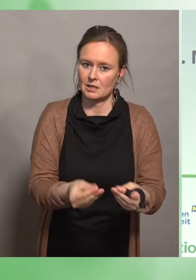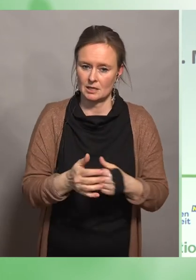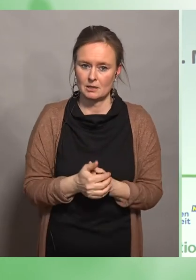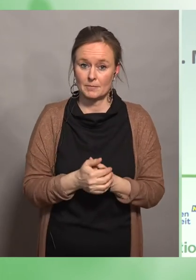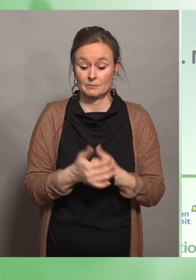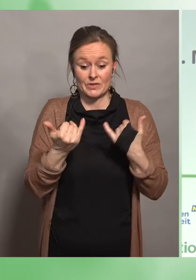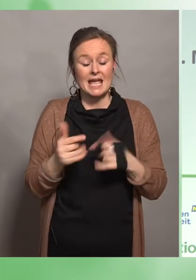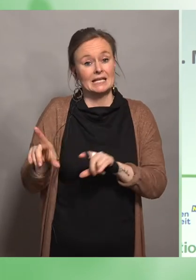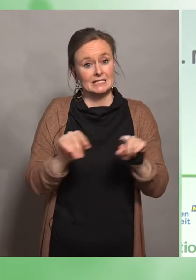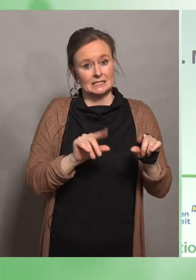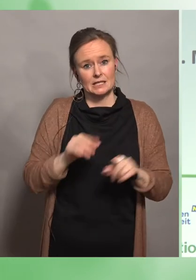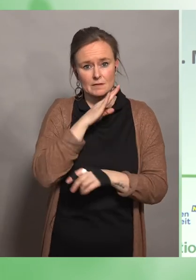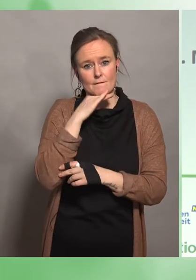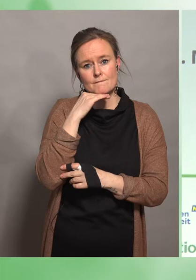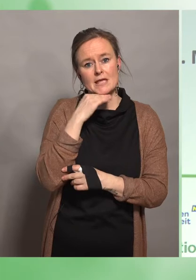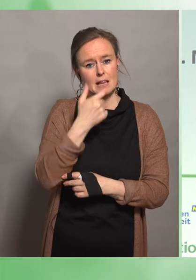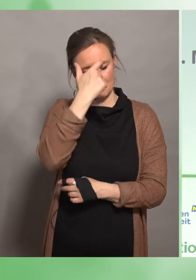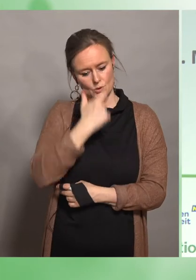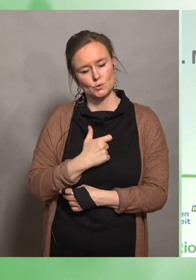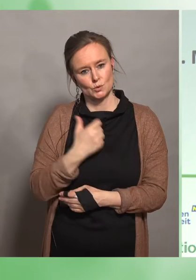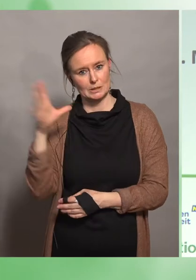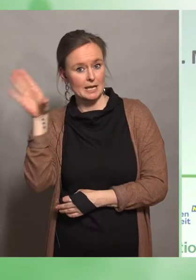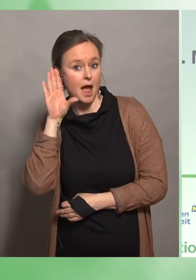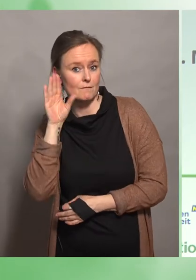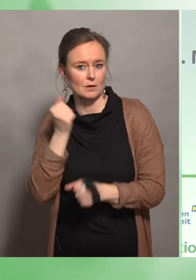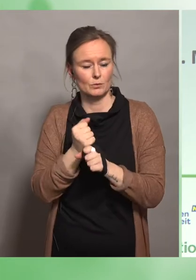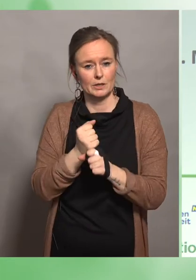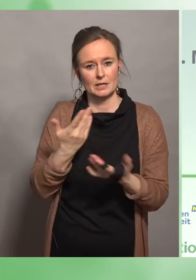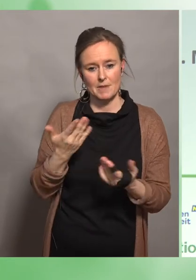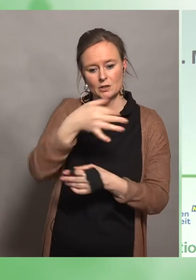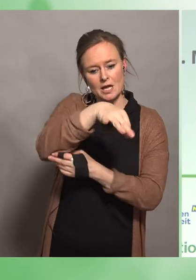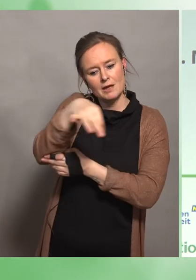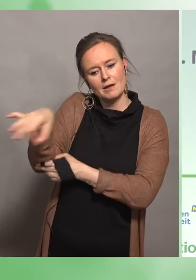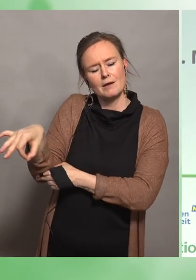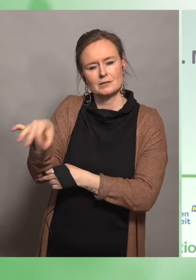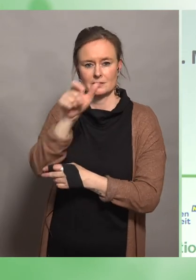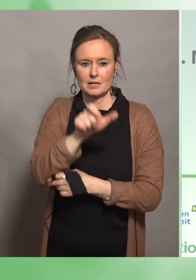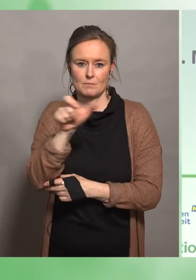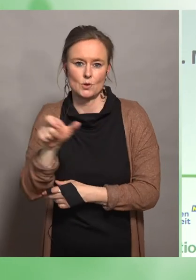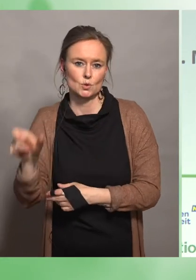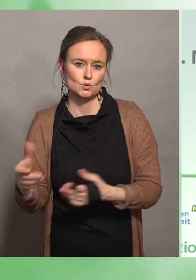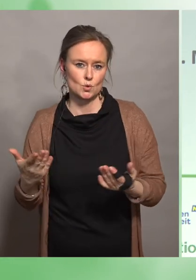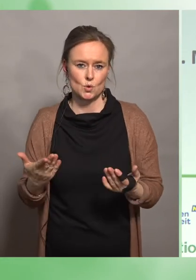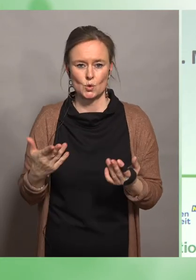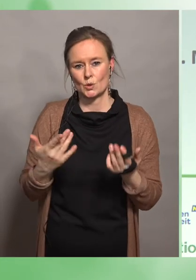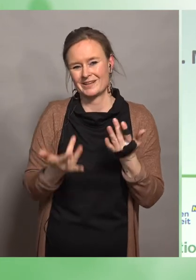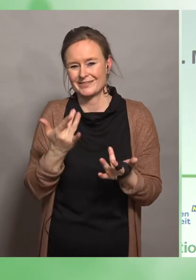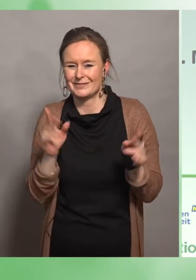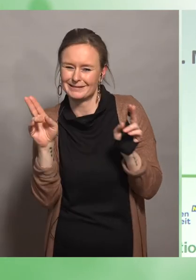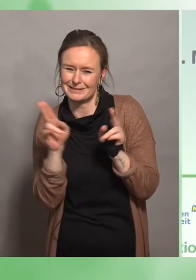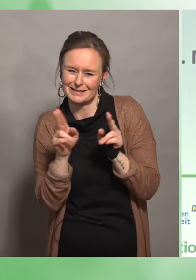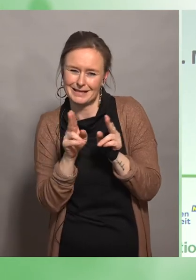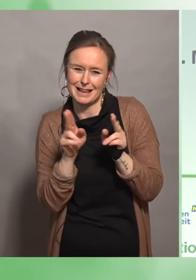jetzigen Tätigkeit viele persönliche Erfahrungen machen dürfen von einzelnen Personen. Vielleicht eine kleine Anekdote